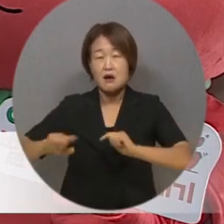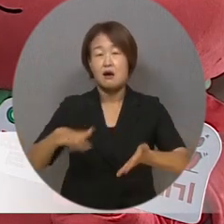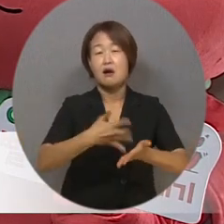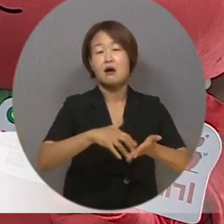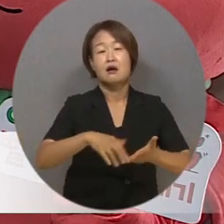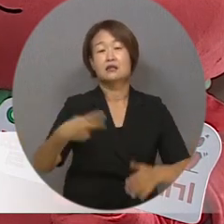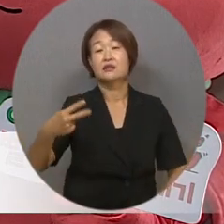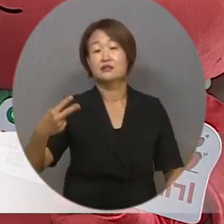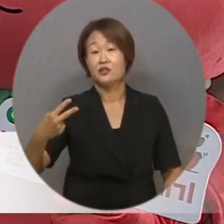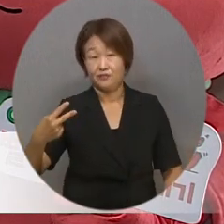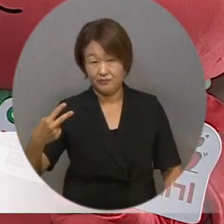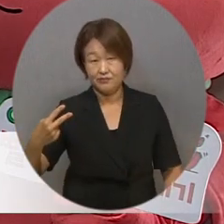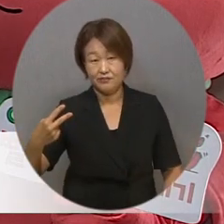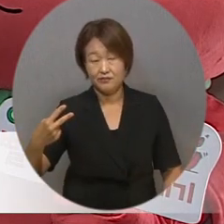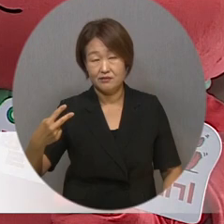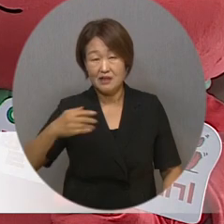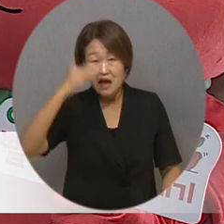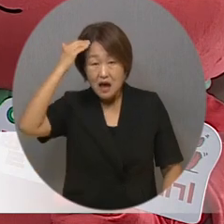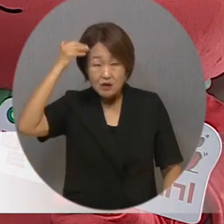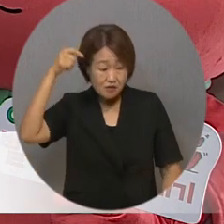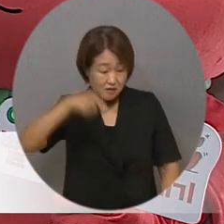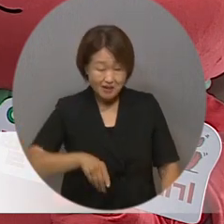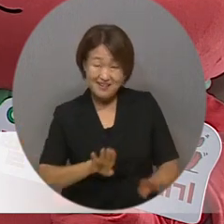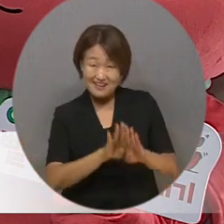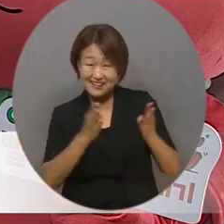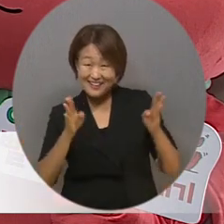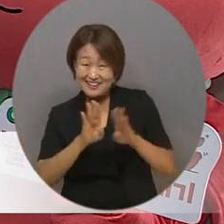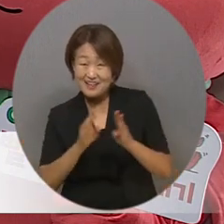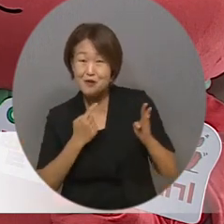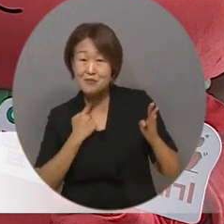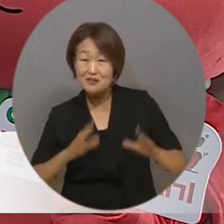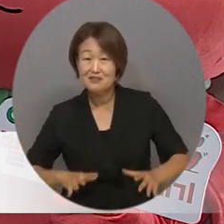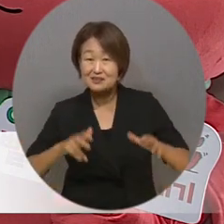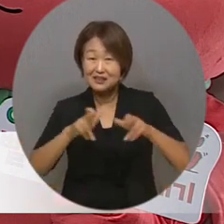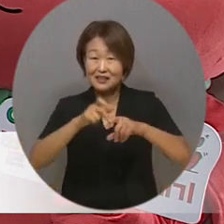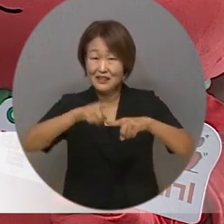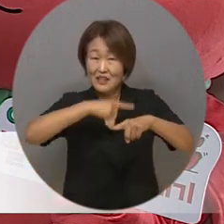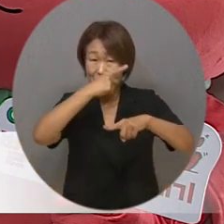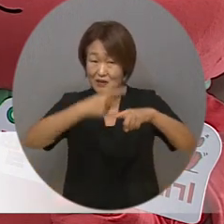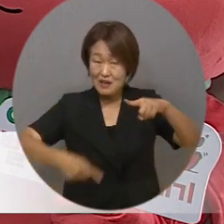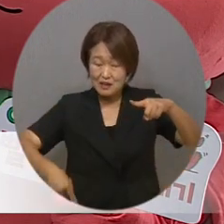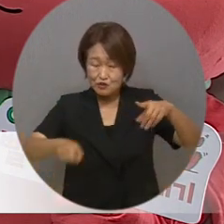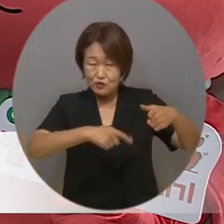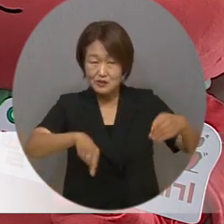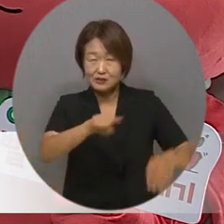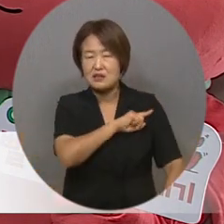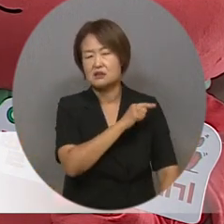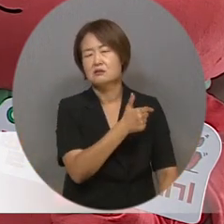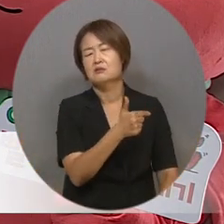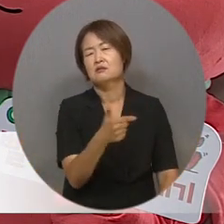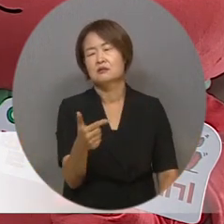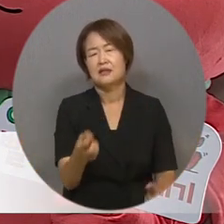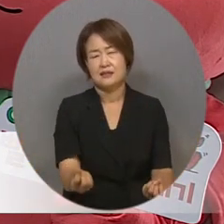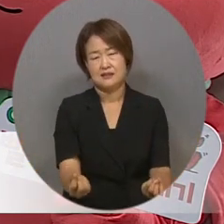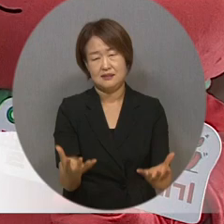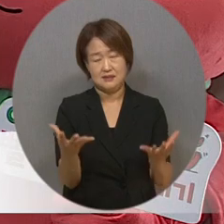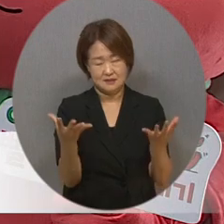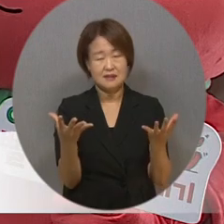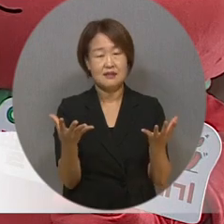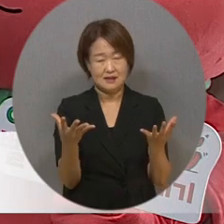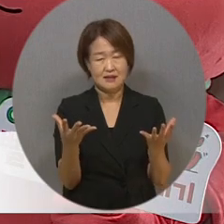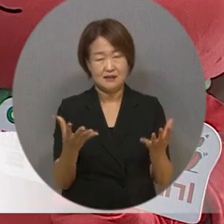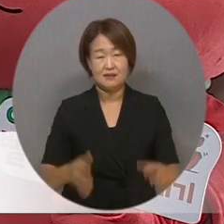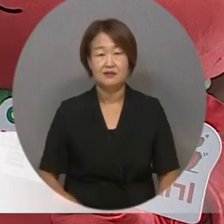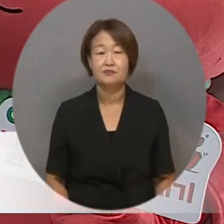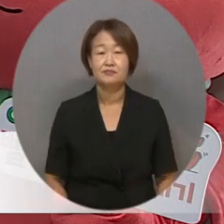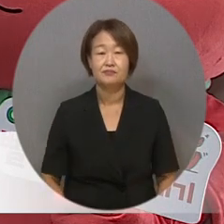참여합니다. 그동안 우리나라에서 열린 국제장애대회로는 가장 큰 규모의 행사라고 할 수